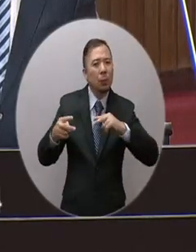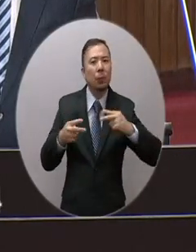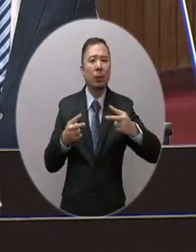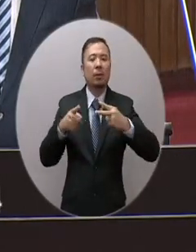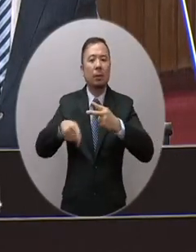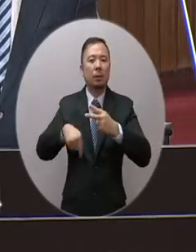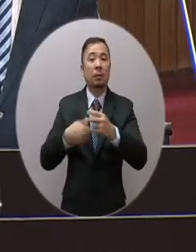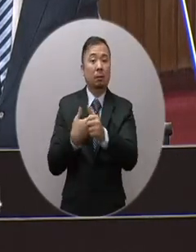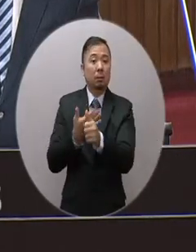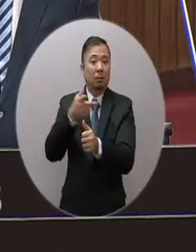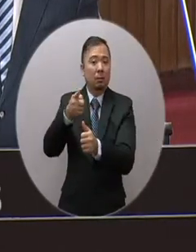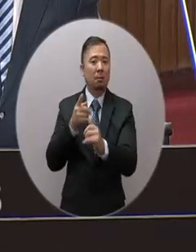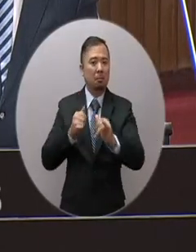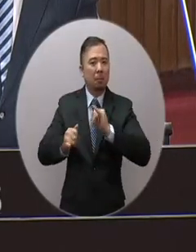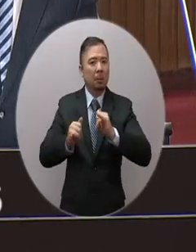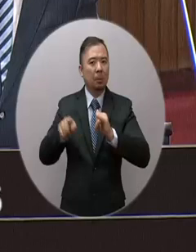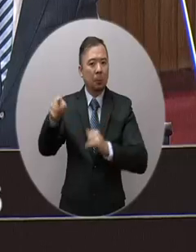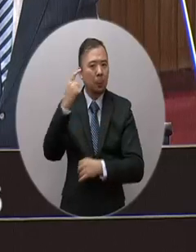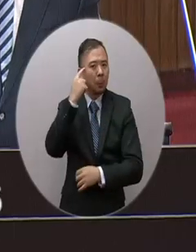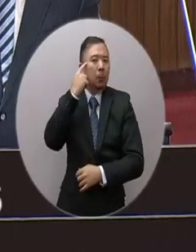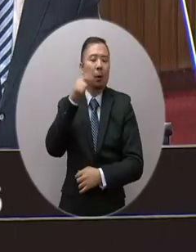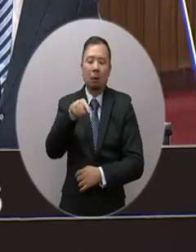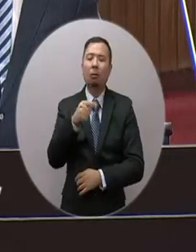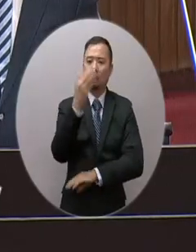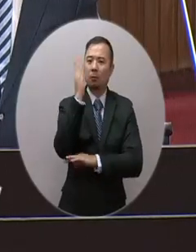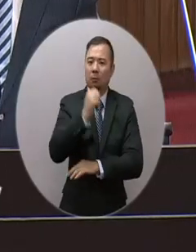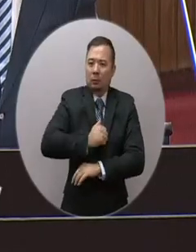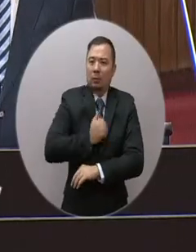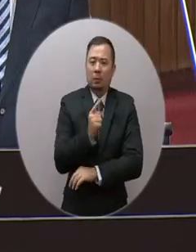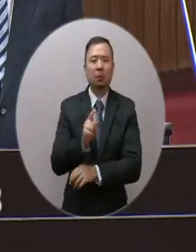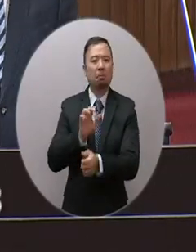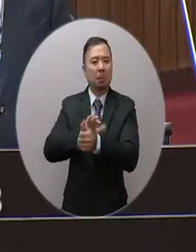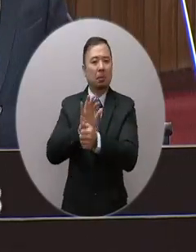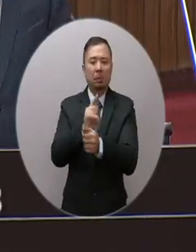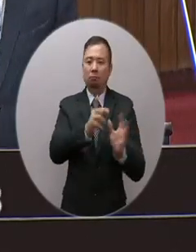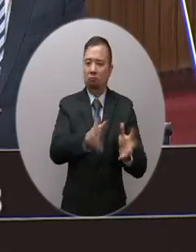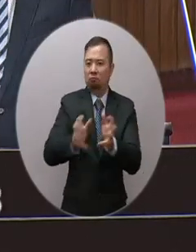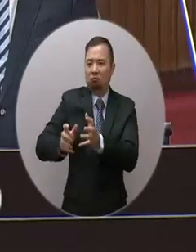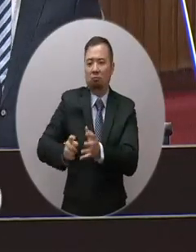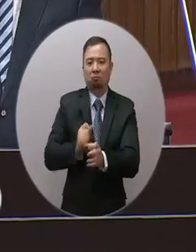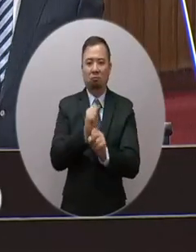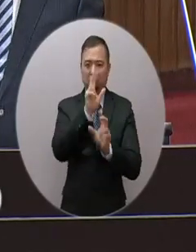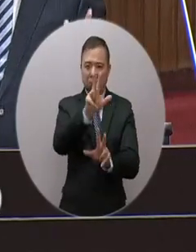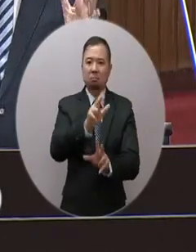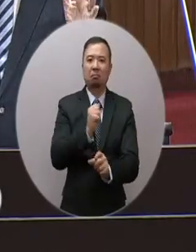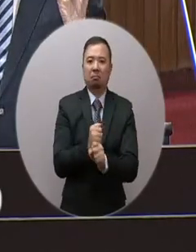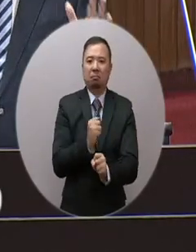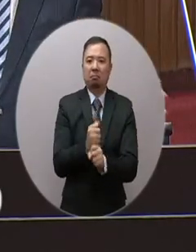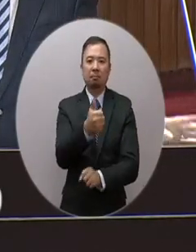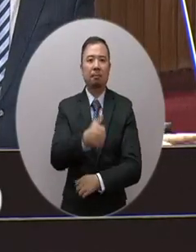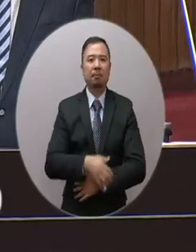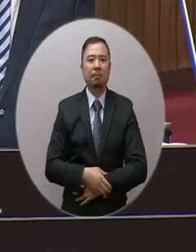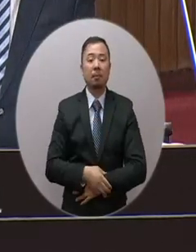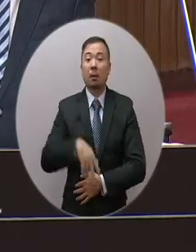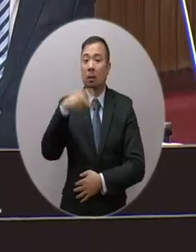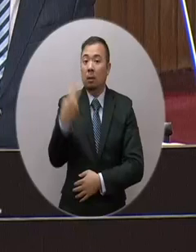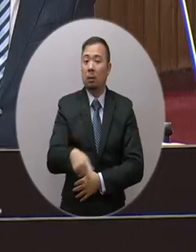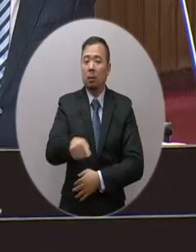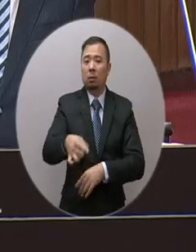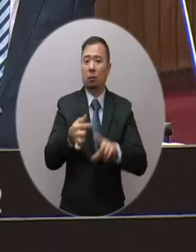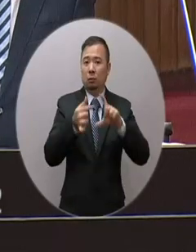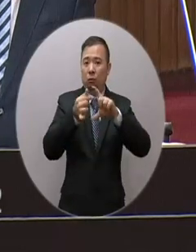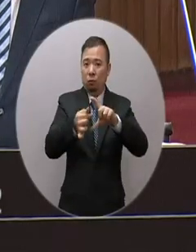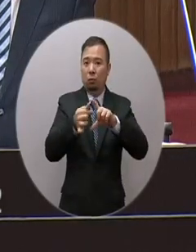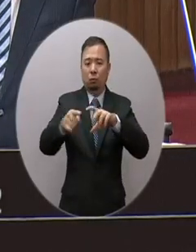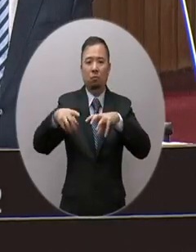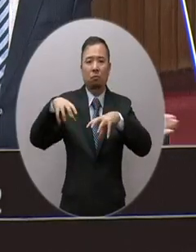人民感受到政府是在做这个有感的建设了。 的确如此。 那区域建设、区域均衡建设、区域均衡